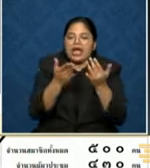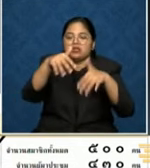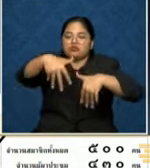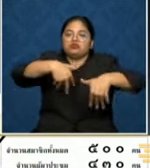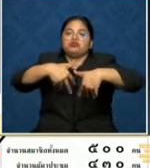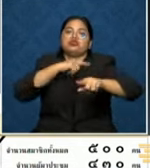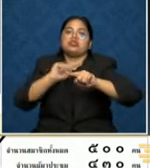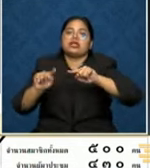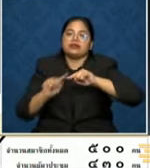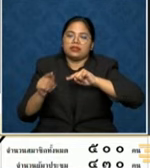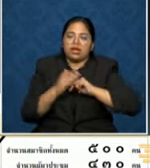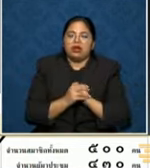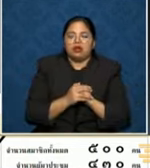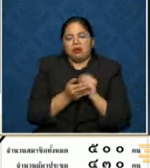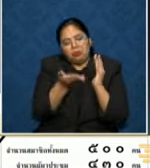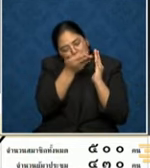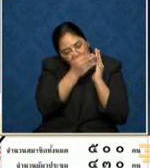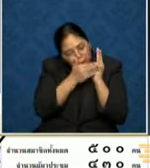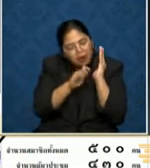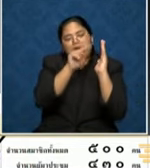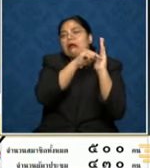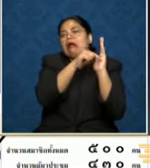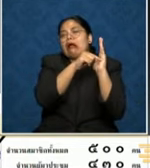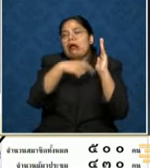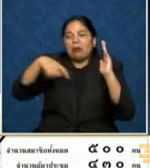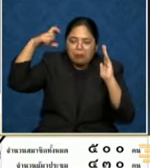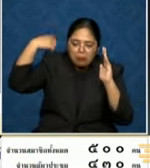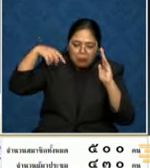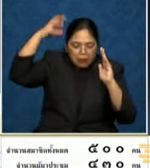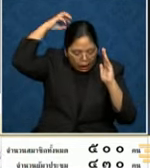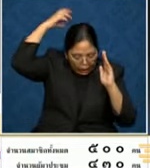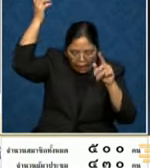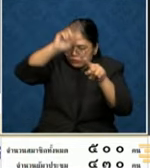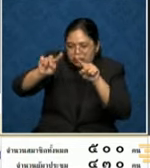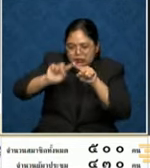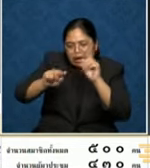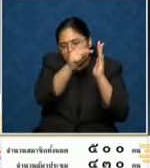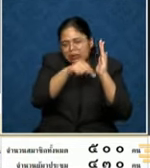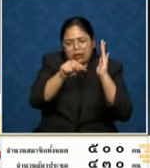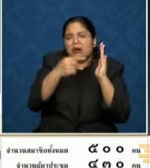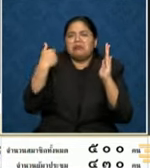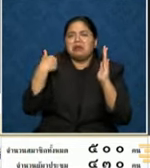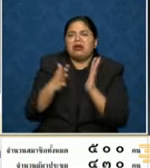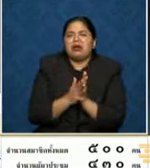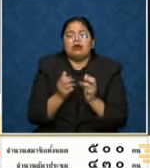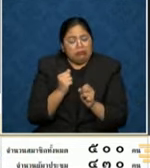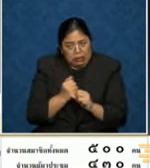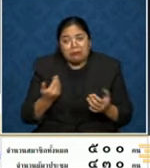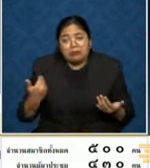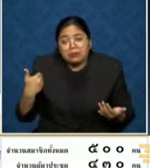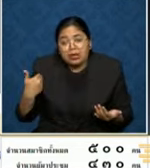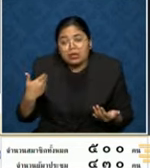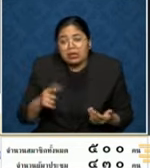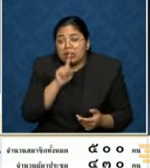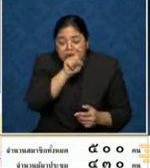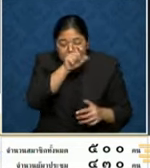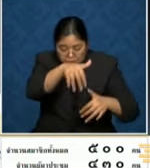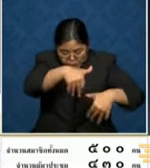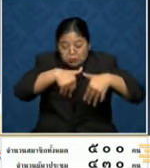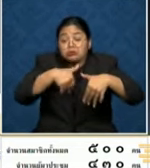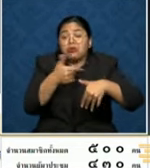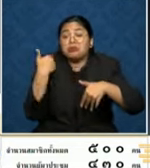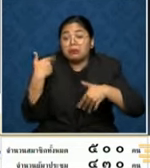อนนี้ตามรอยตะเข็บชายแดนของเรานะครับ 3-4 ประเทศที่เป็นอยู่ครับมีการทำไหมครับท่านประธานครับถามพี่น้องประชาชน